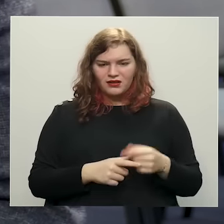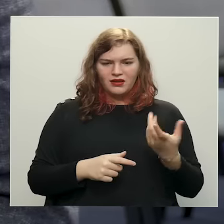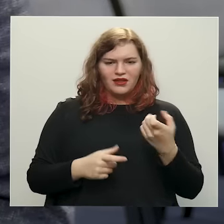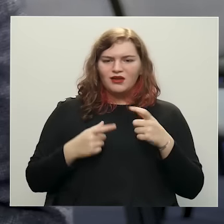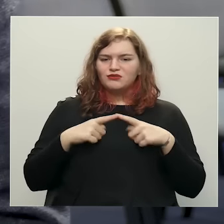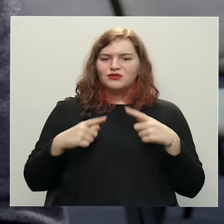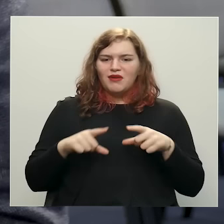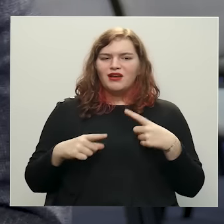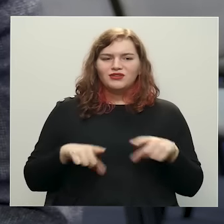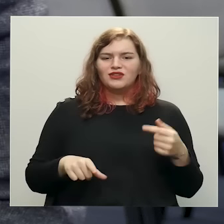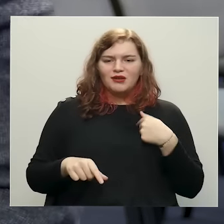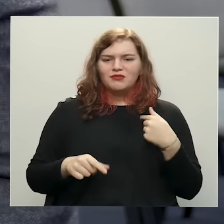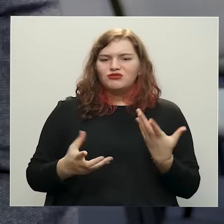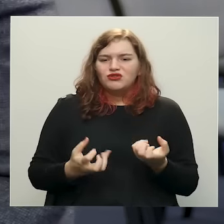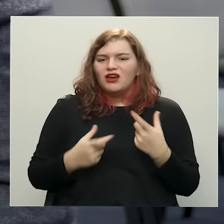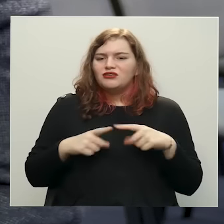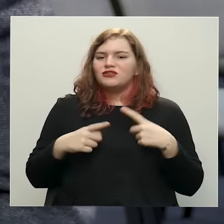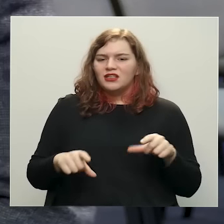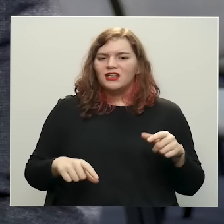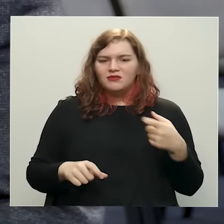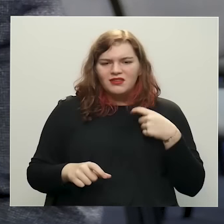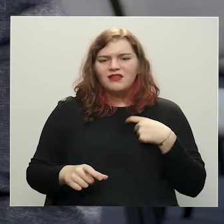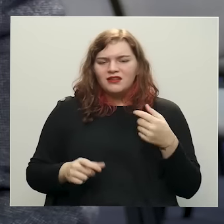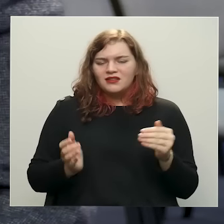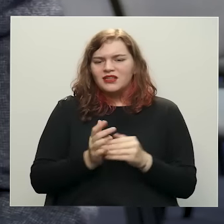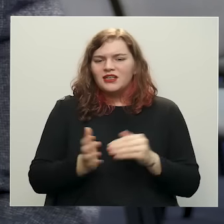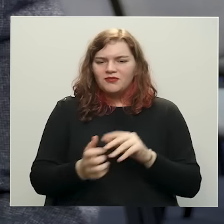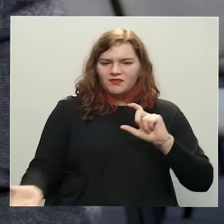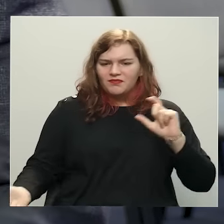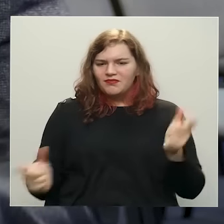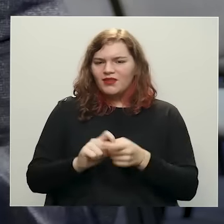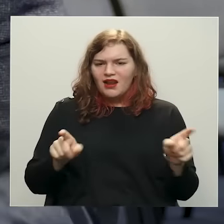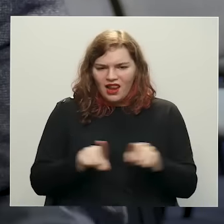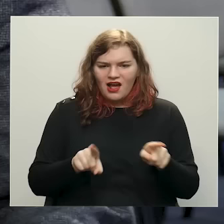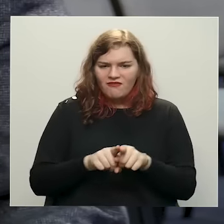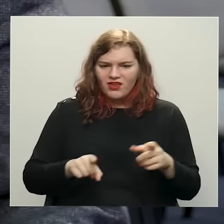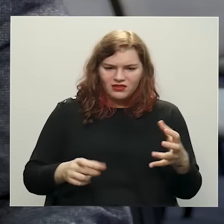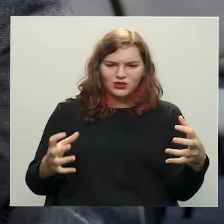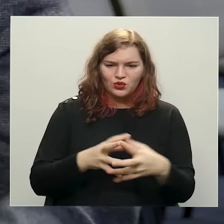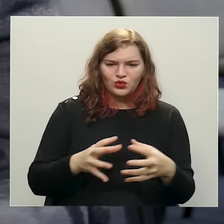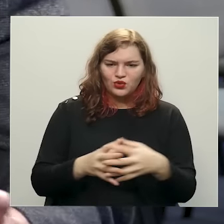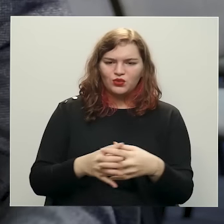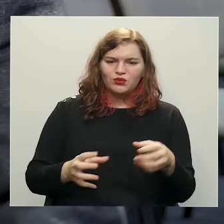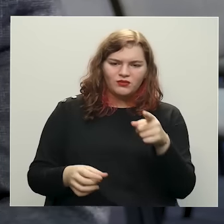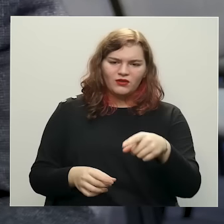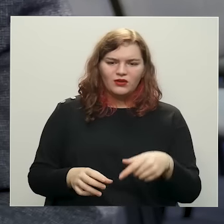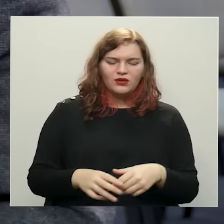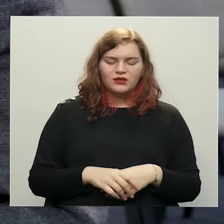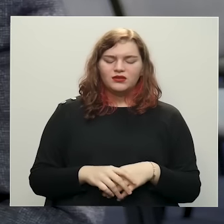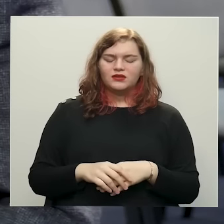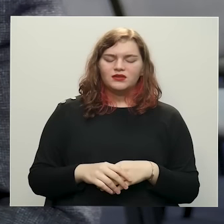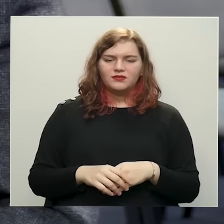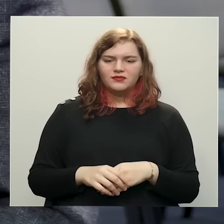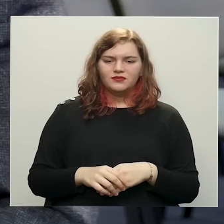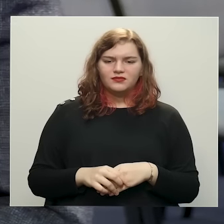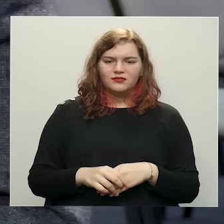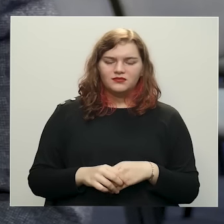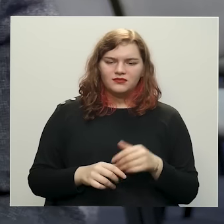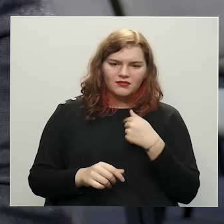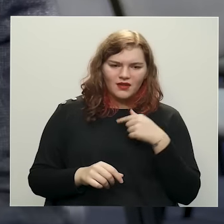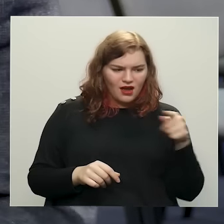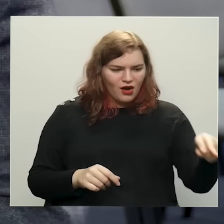aștept? Eu ce mai aștept? Corect. Doar eu sunt tot din echipa voastră, da, dar sub altă formă. Și vreau